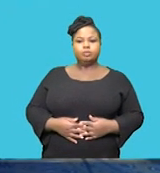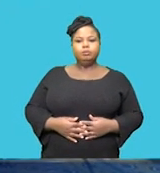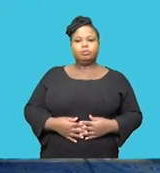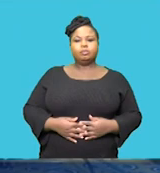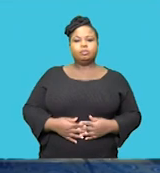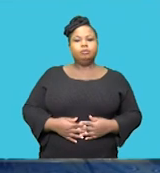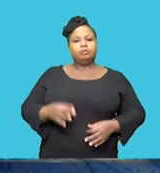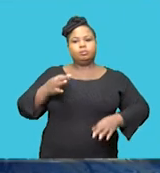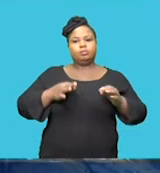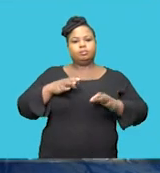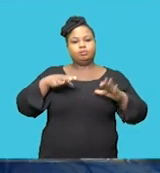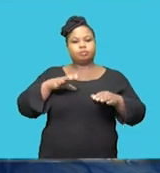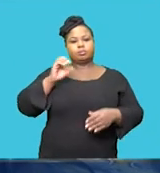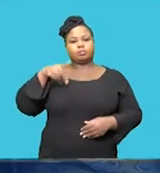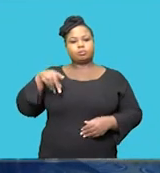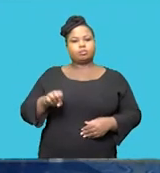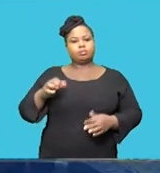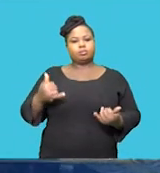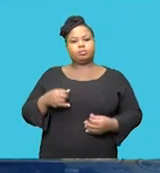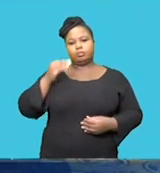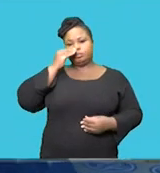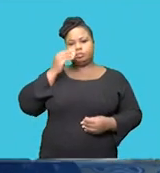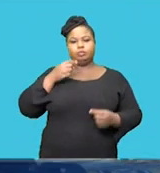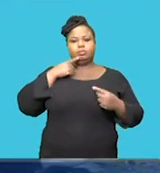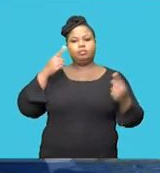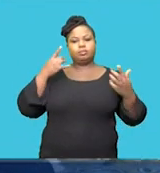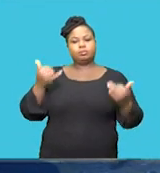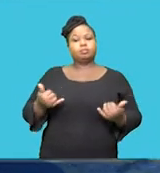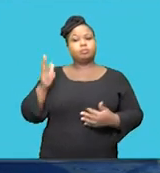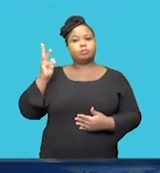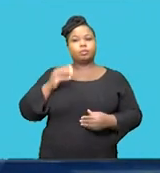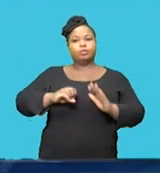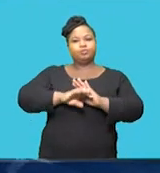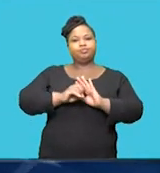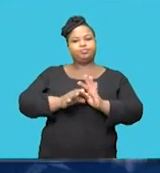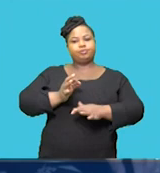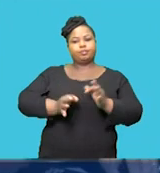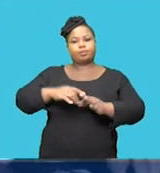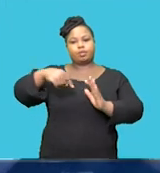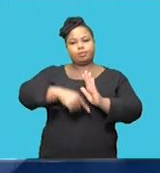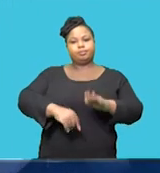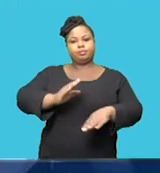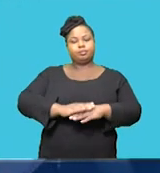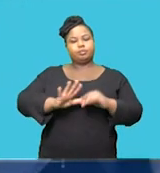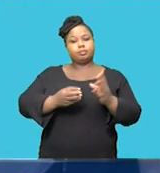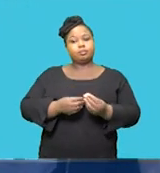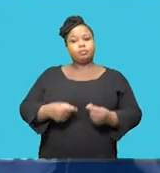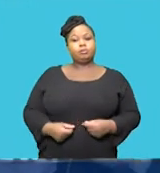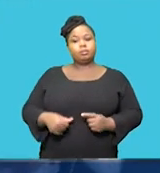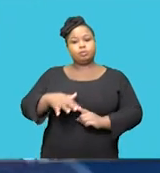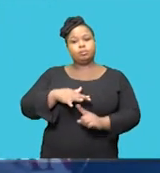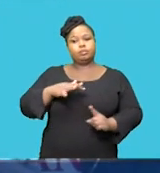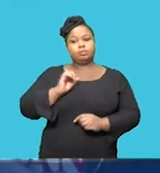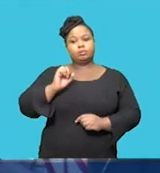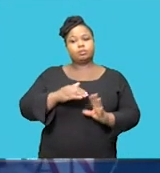Iqela lezopolitiko ikhophu libambe indibano namajelo endaba ukunika ingxelo malunga nokunqunyanyiswa